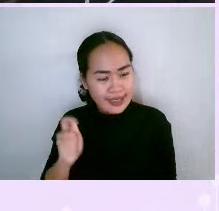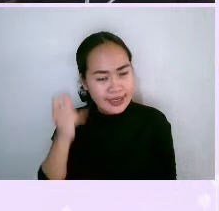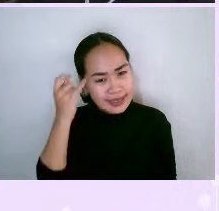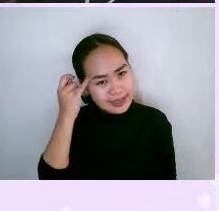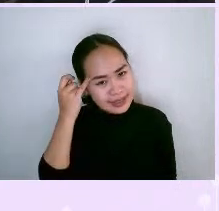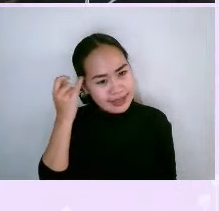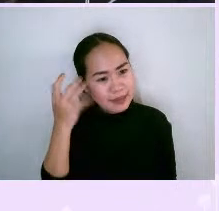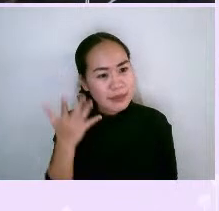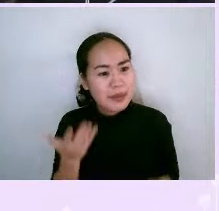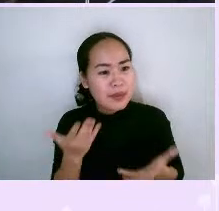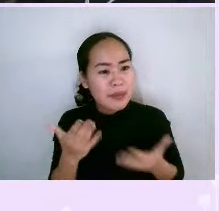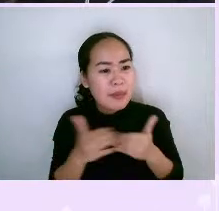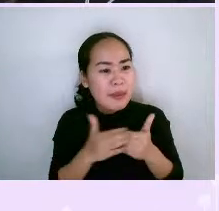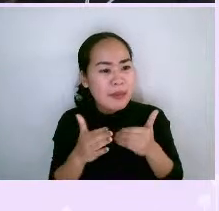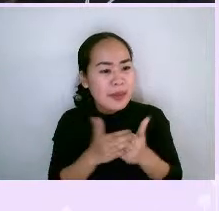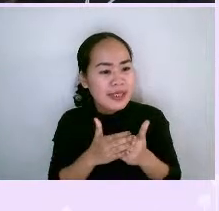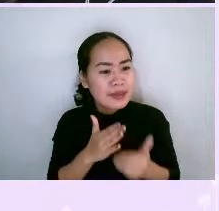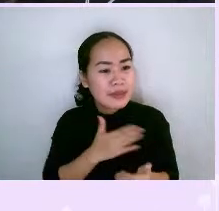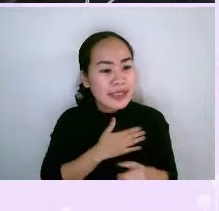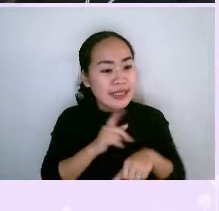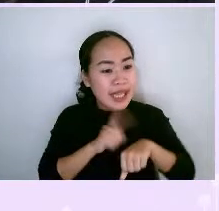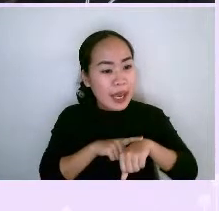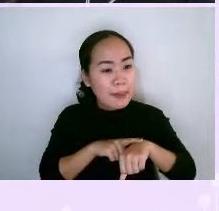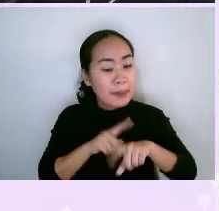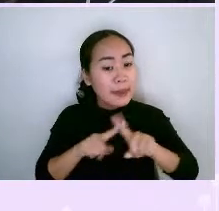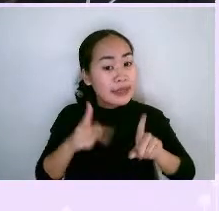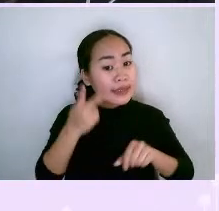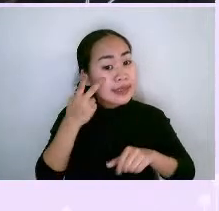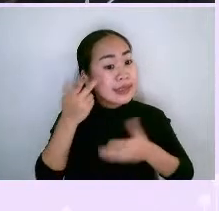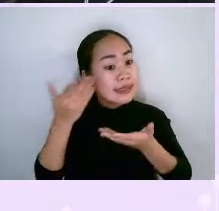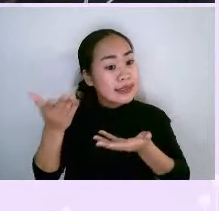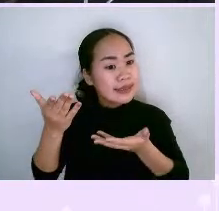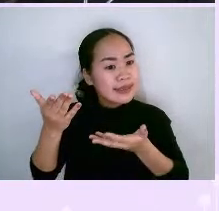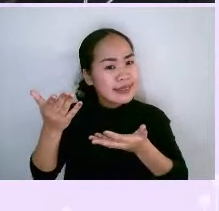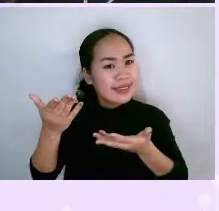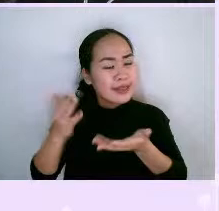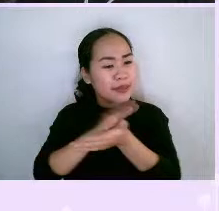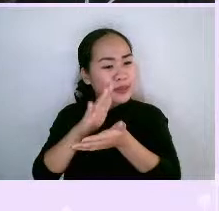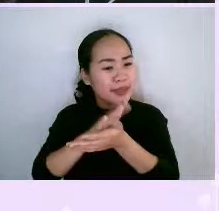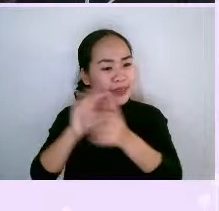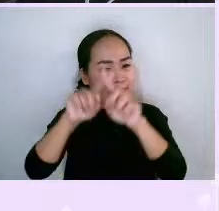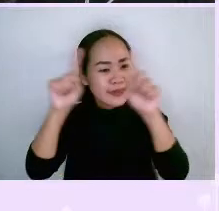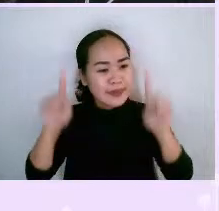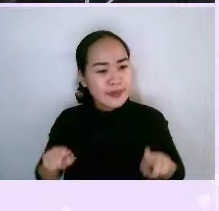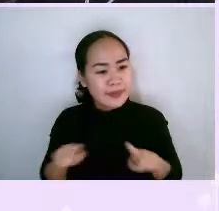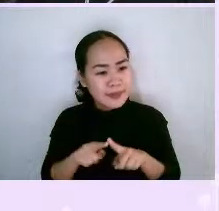So ito po ang brochure na nakikita rin online